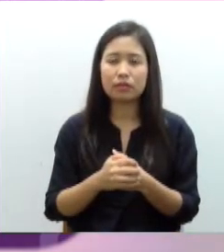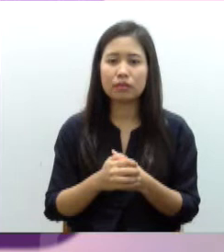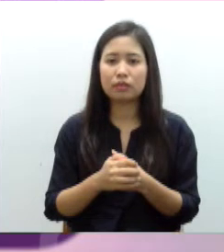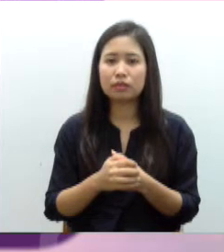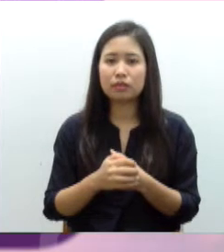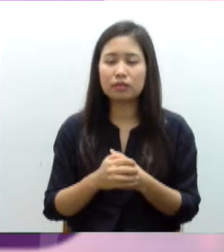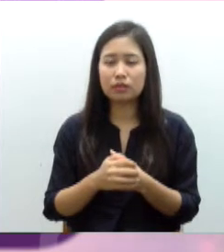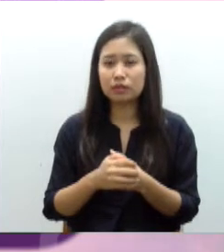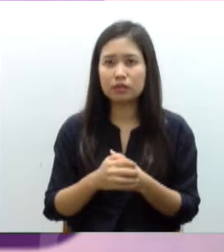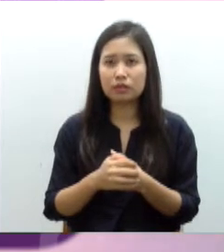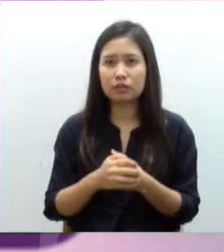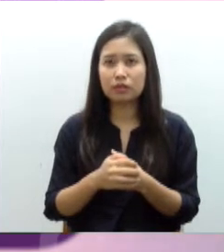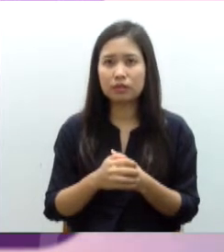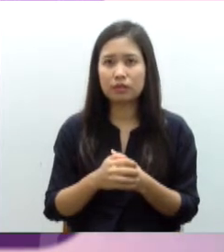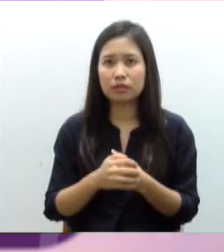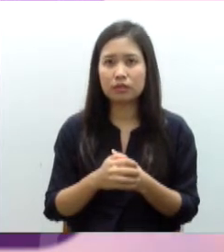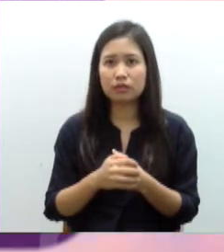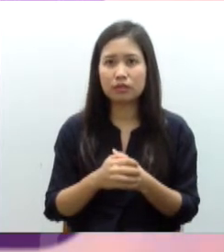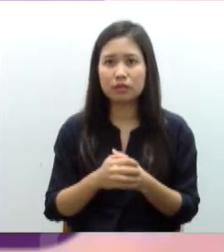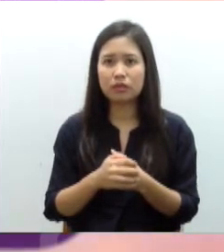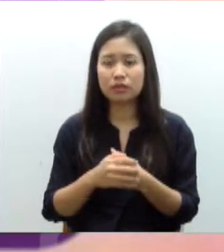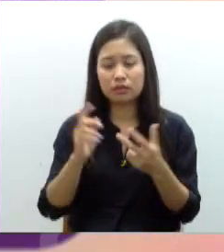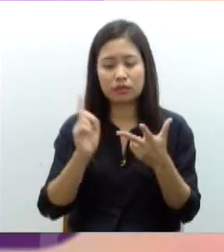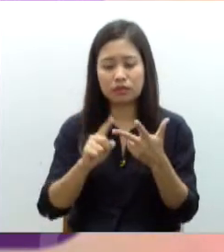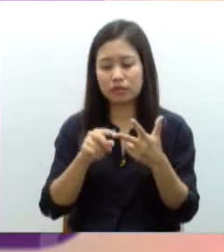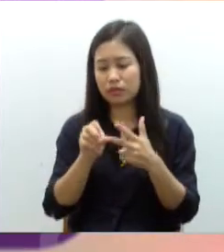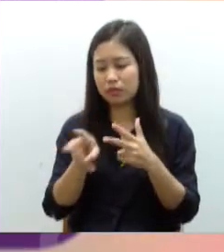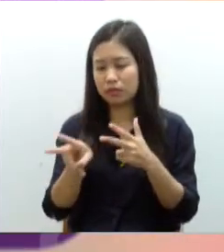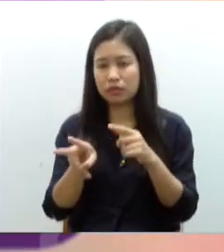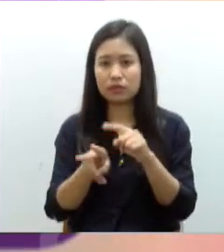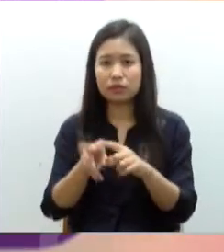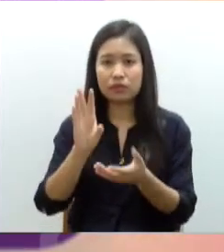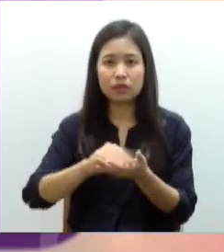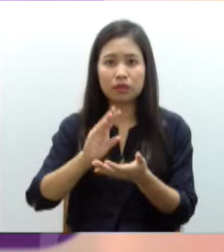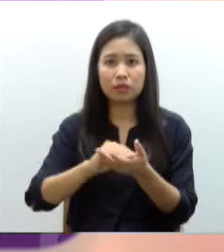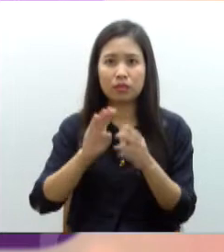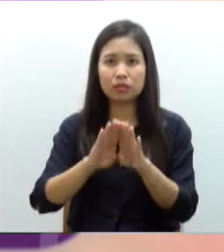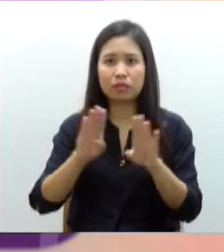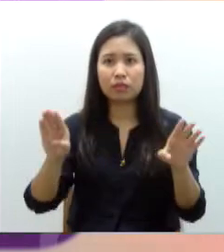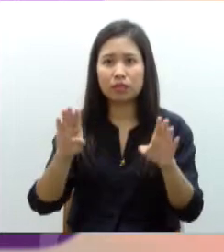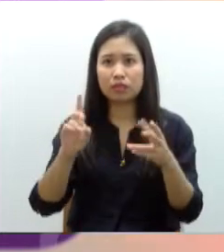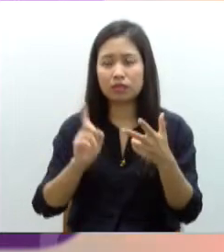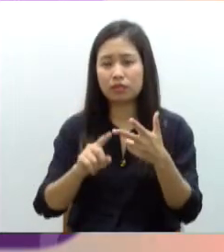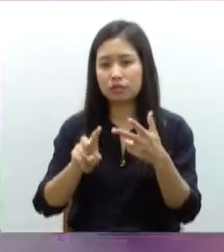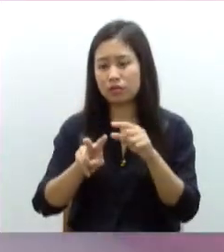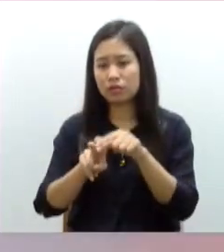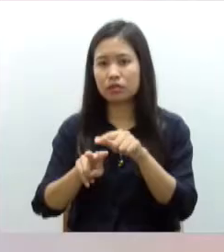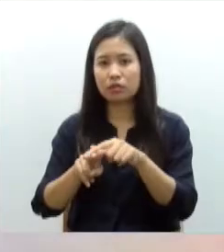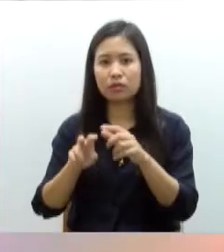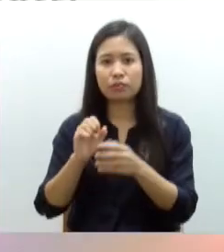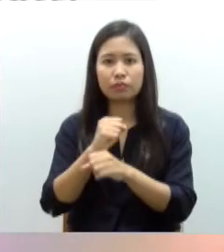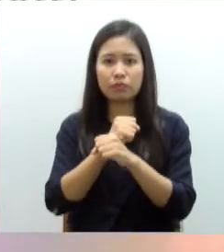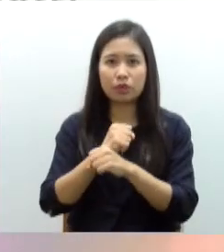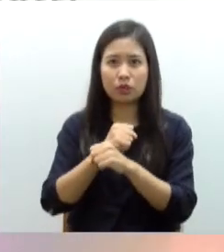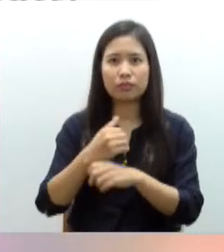ดก็คือการเปิดเผยข้อมูลเราจะแบ่งเป็นตัวชี้วัดย่อยอยู่5ตัวนะครับก็คือข้อมูลพื้น